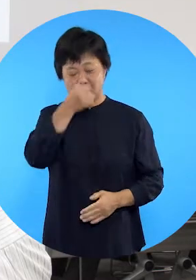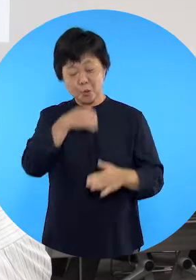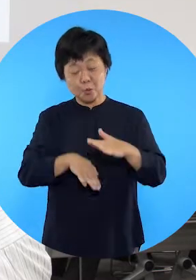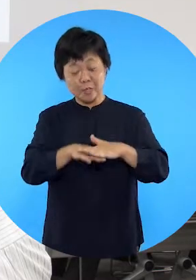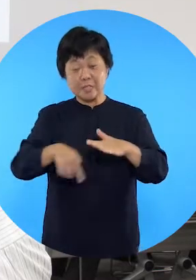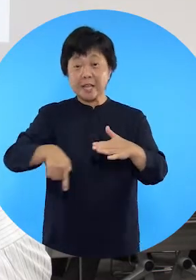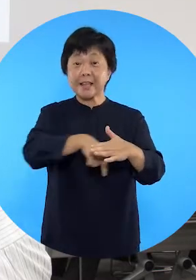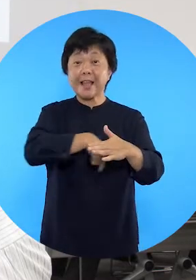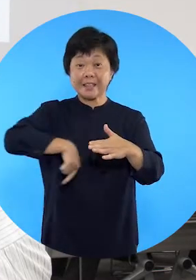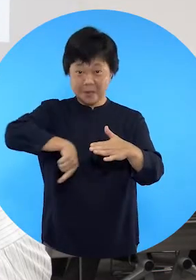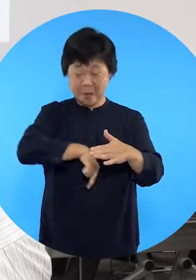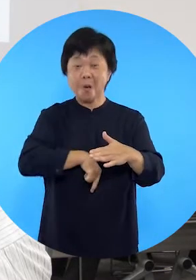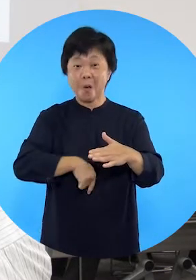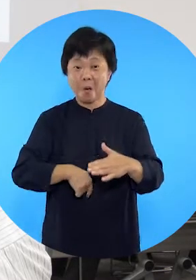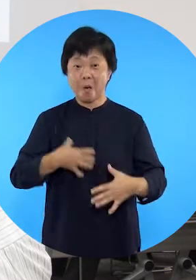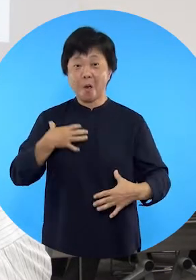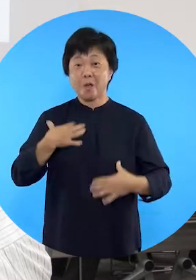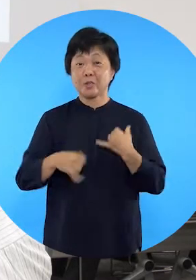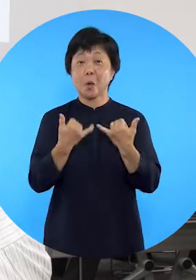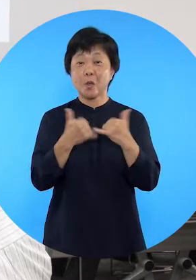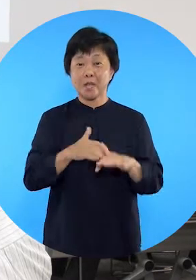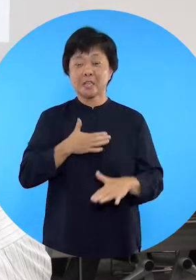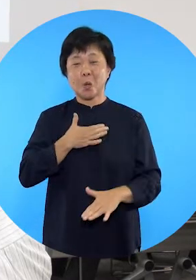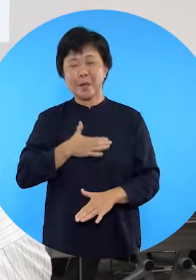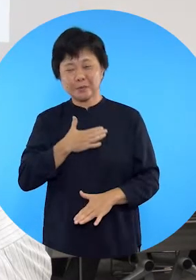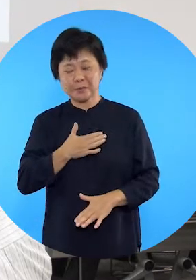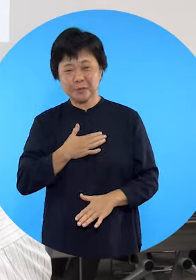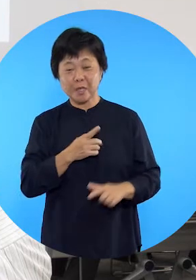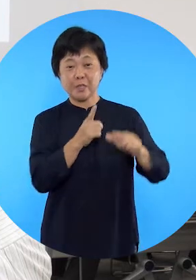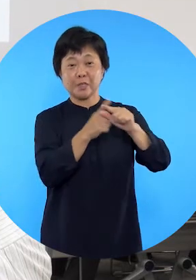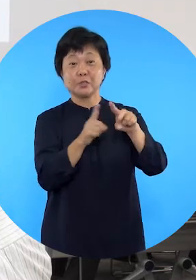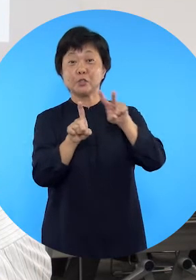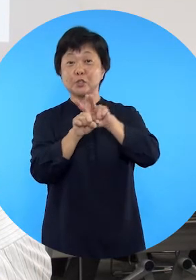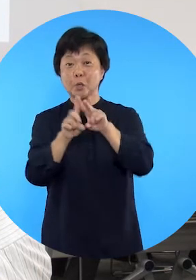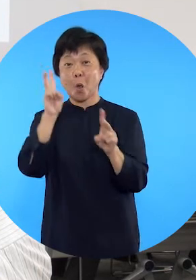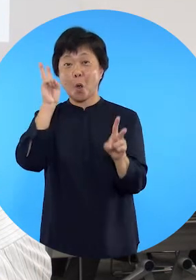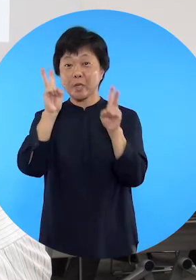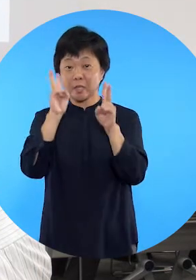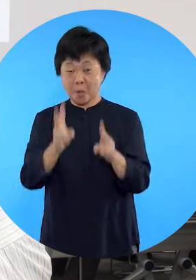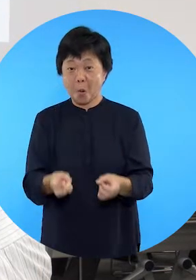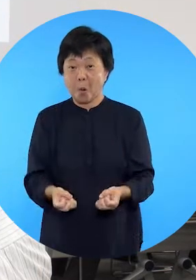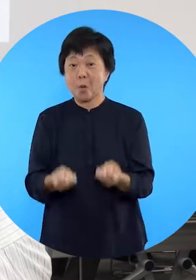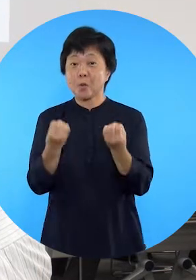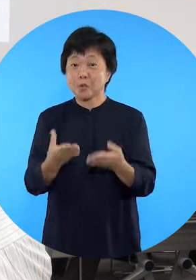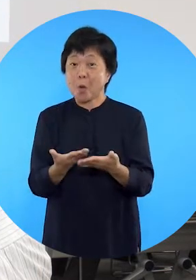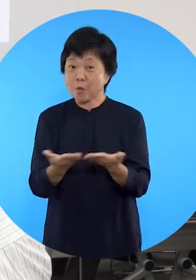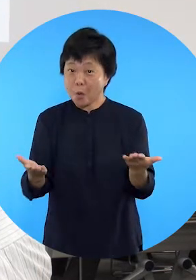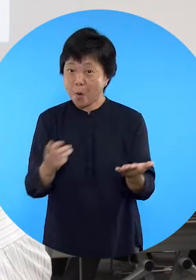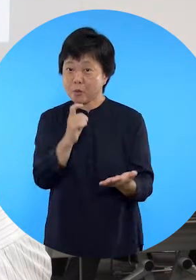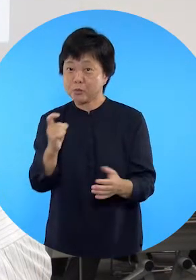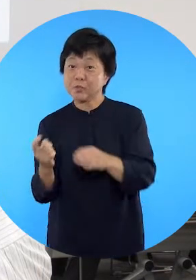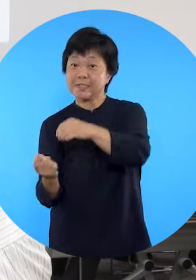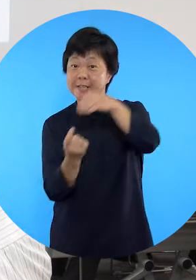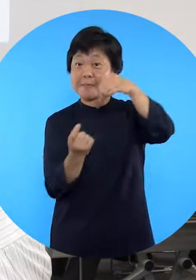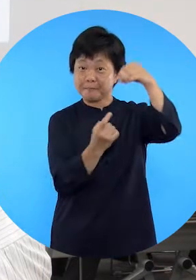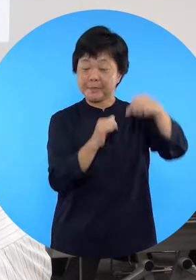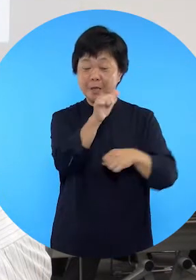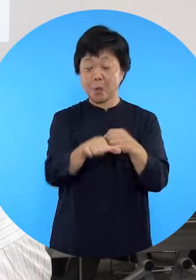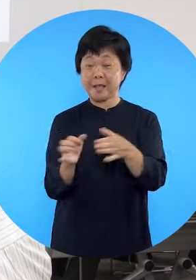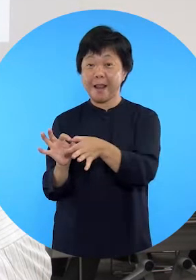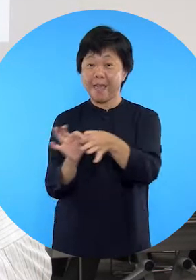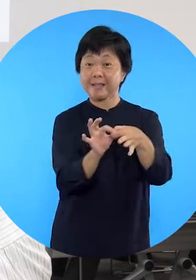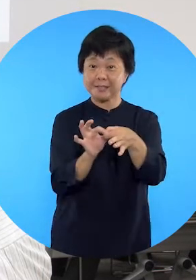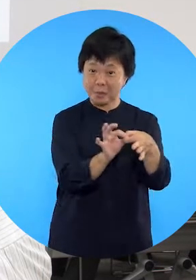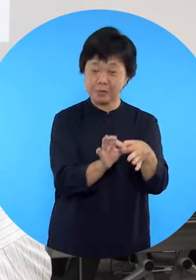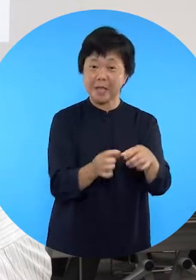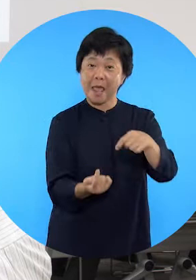その充実した内容や受講者の満足度などから、中小企業庁の創業スクール10選に5年連